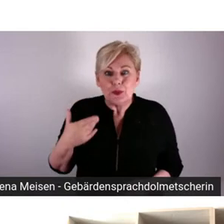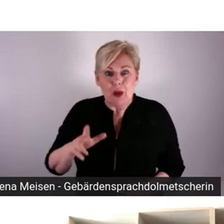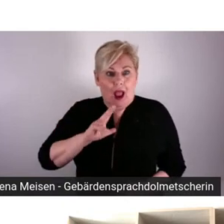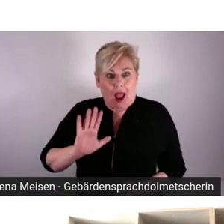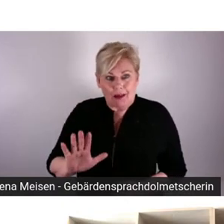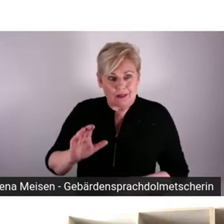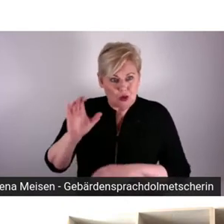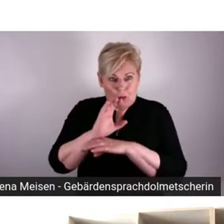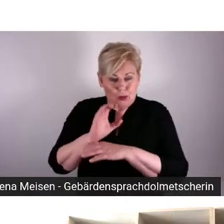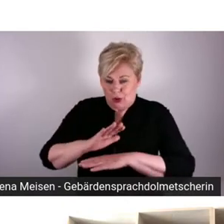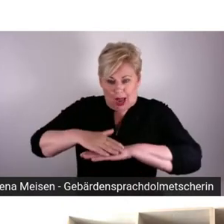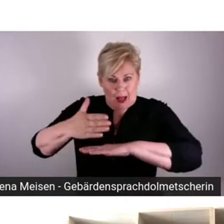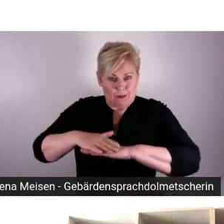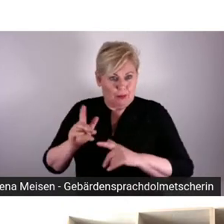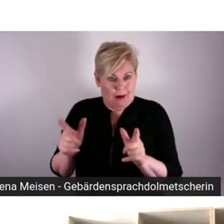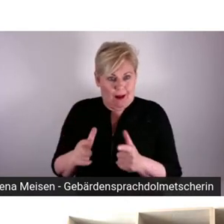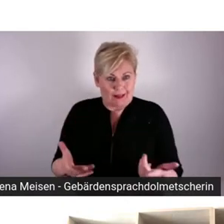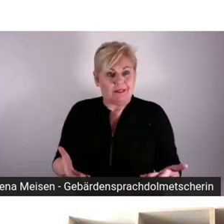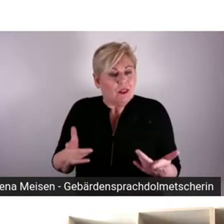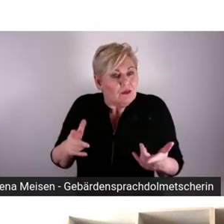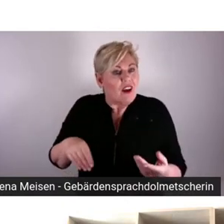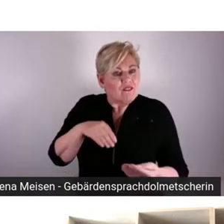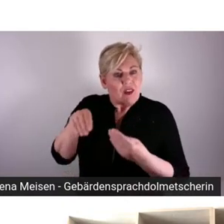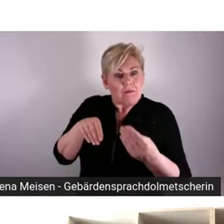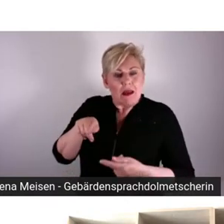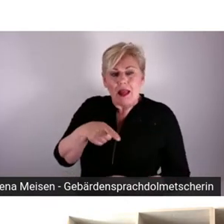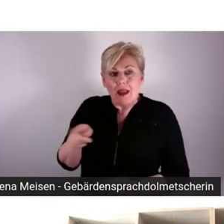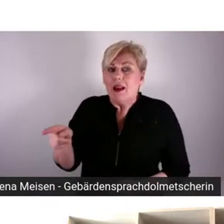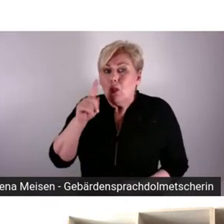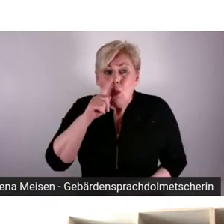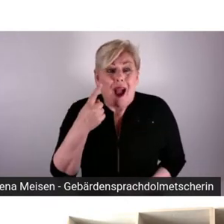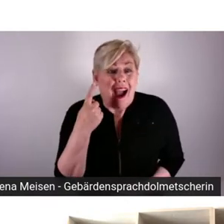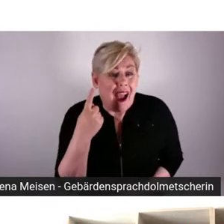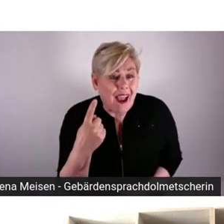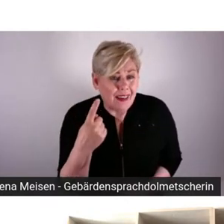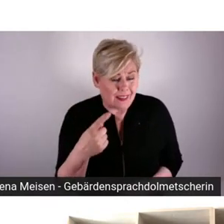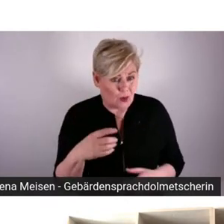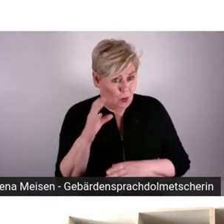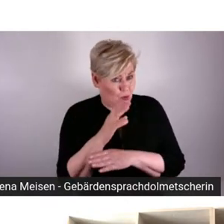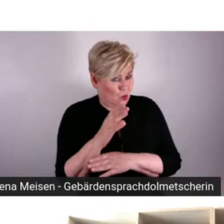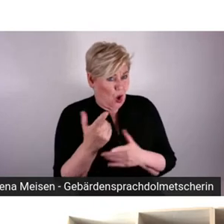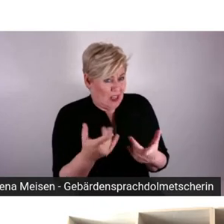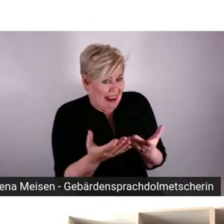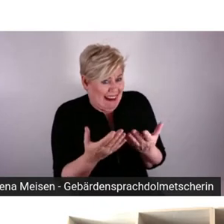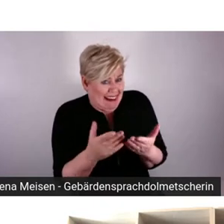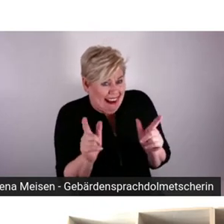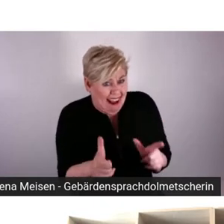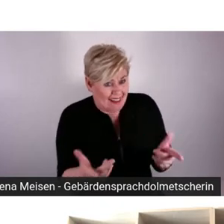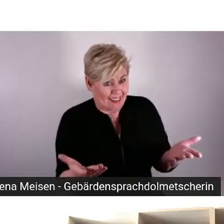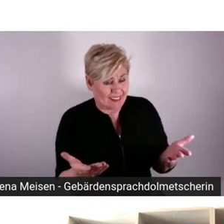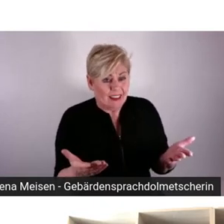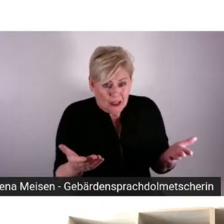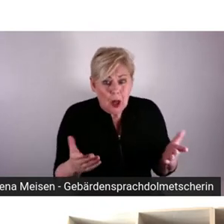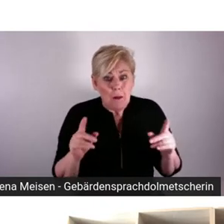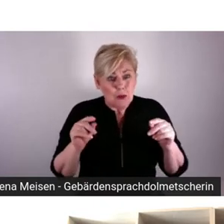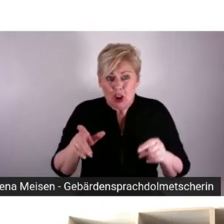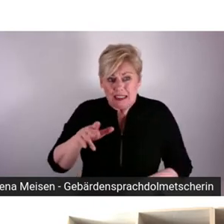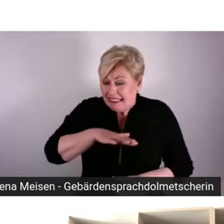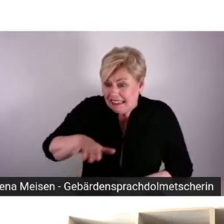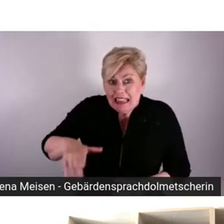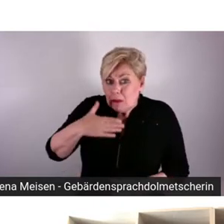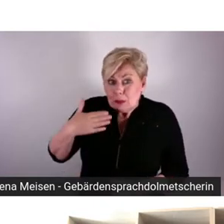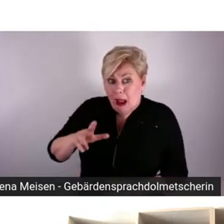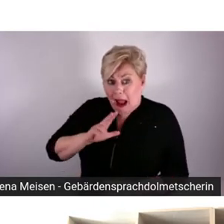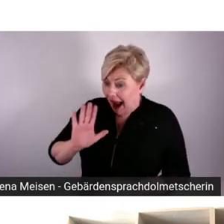oder Laptop haben. Es gibt Familien, denen gibt es überhaupt nur einen Computer oder gar keinen, Kinder, die kein eigenes Zimmer haben,